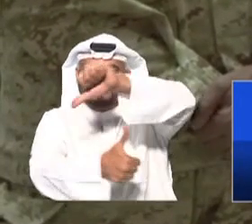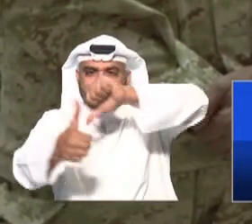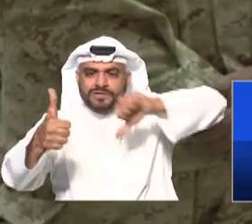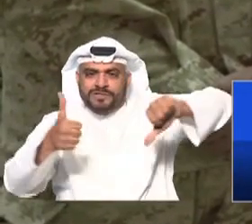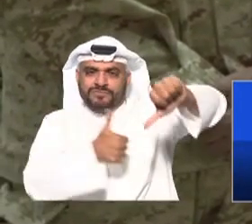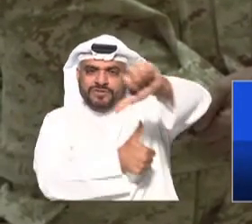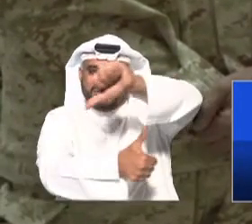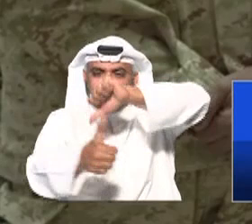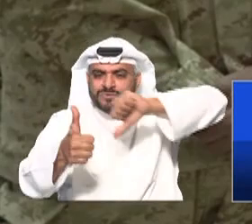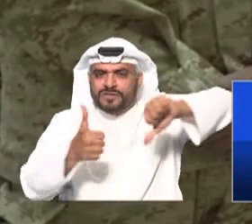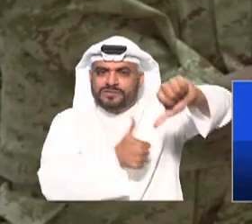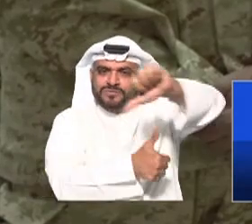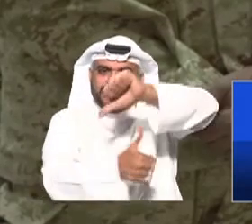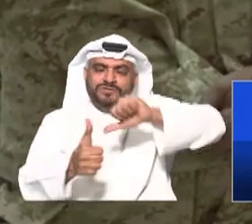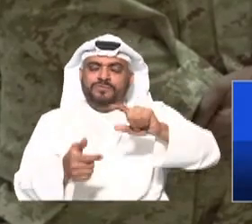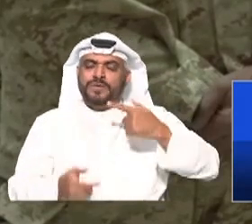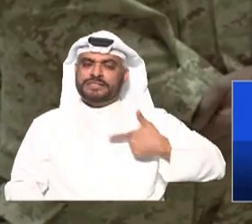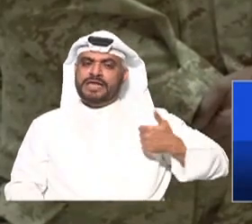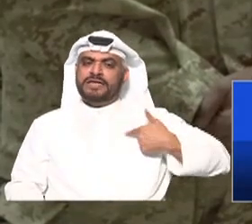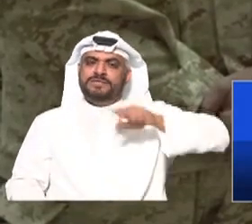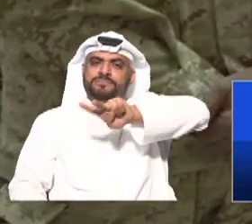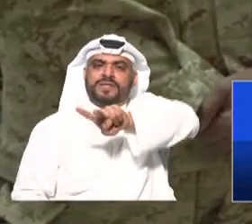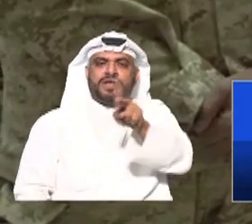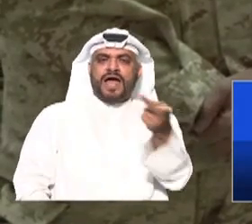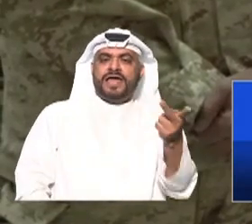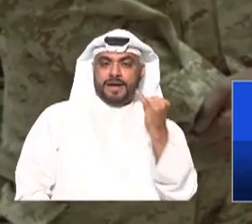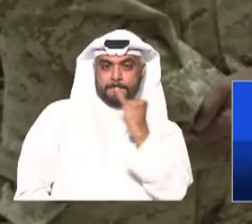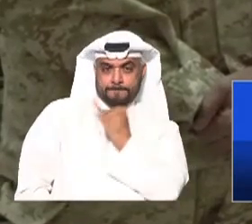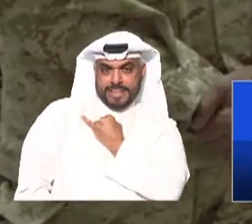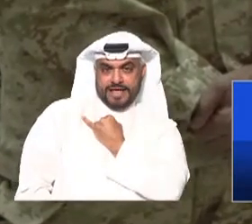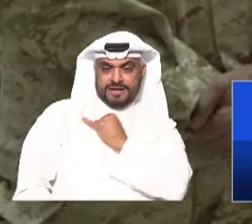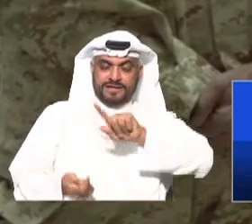من تسميه مدنيه الى تسميه عسكريه.